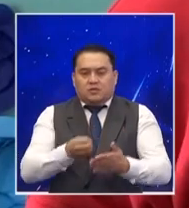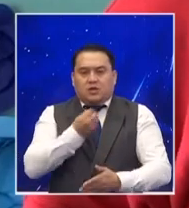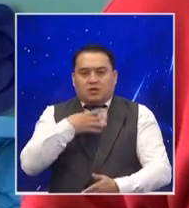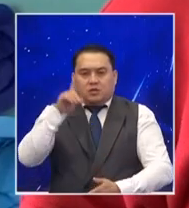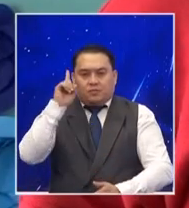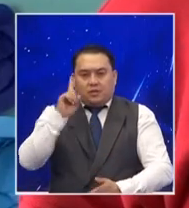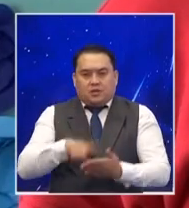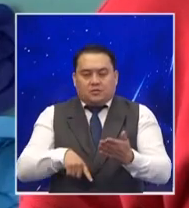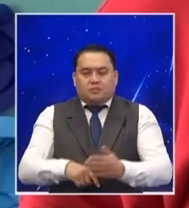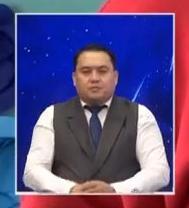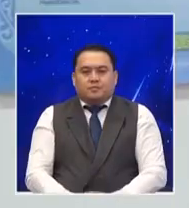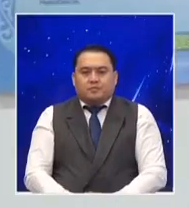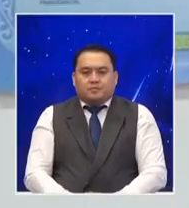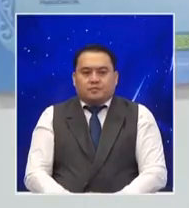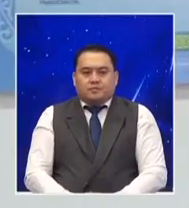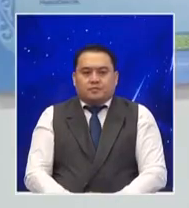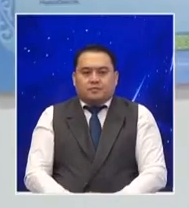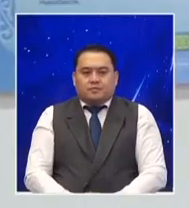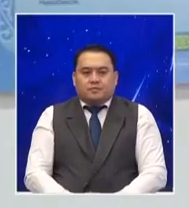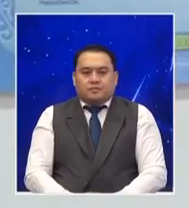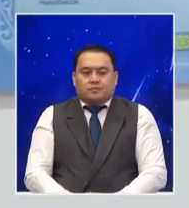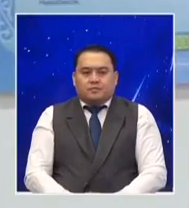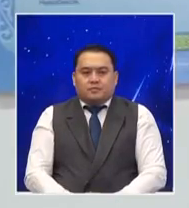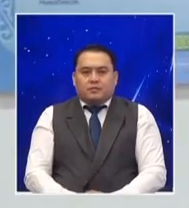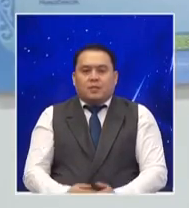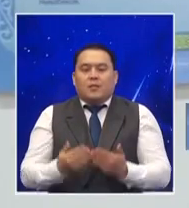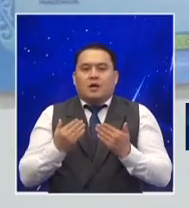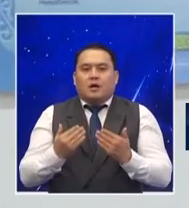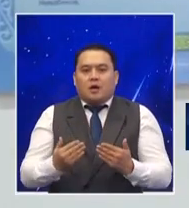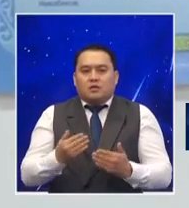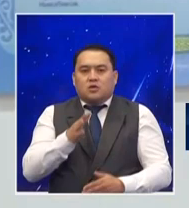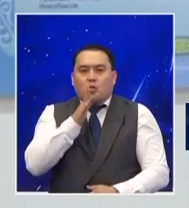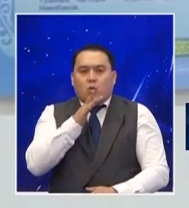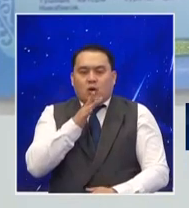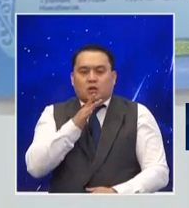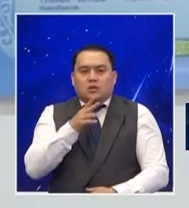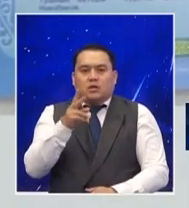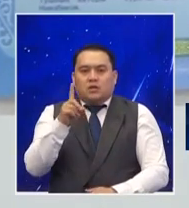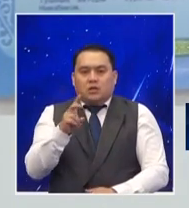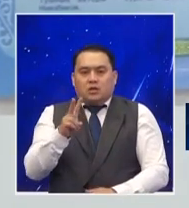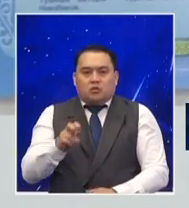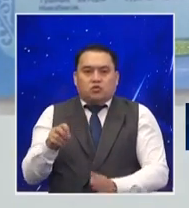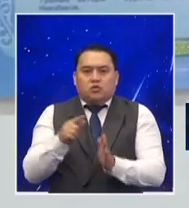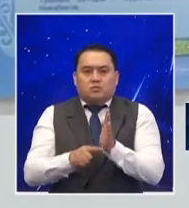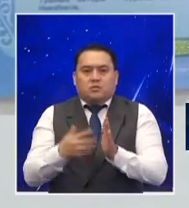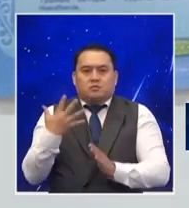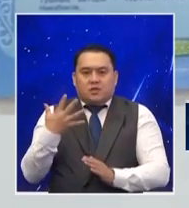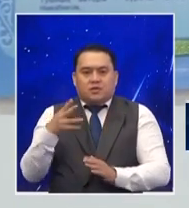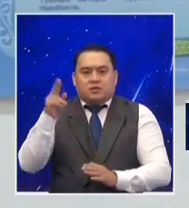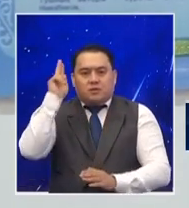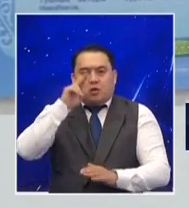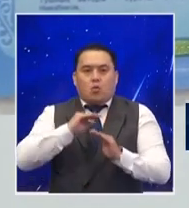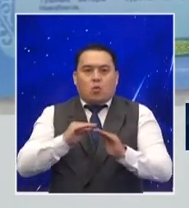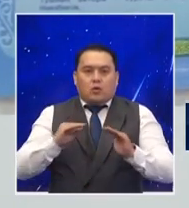болып шыққанға тілектеспіз. Қазіргі таңда Қазыбаев орта мектебінде 275 оқушы оқиды. Соның ішінде